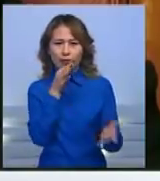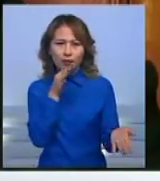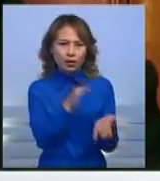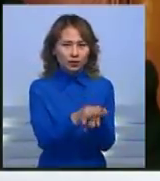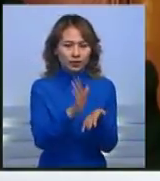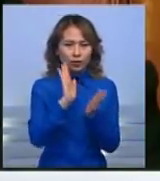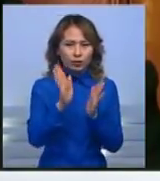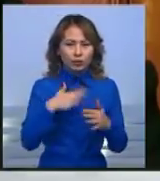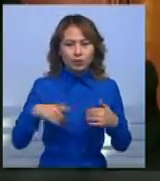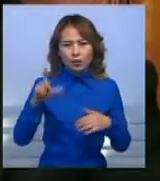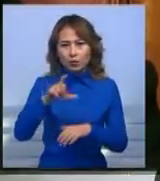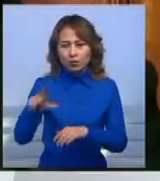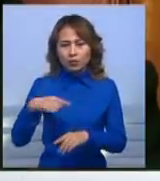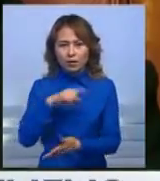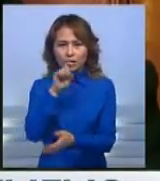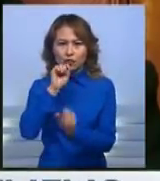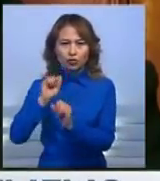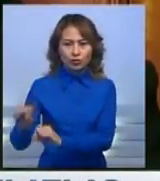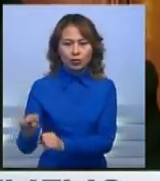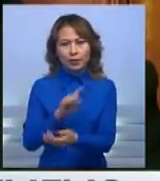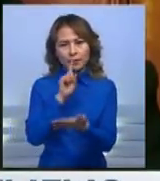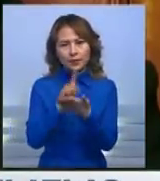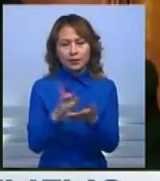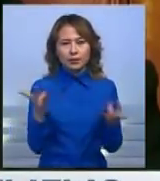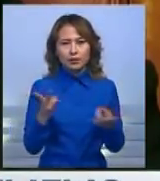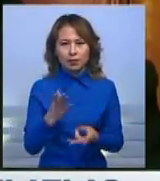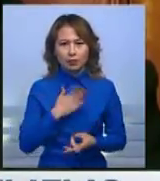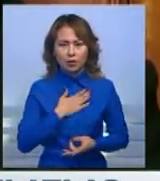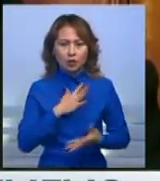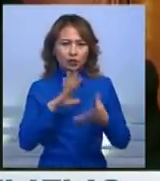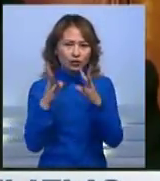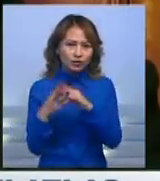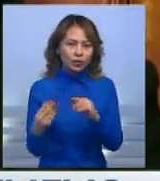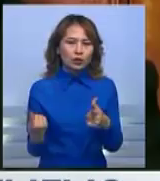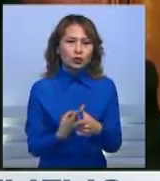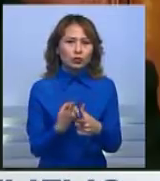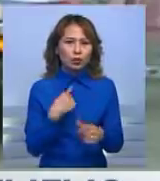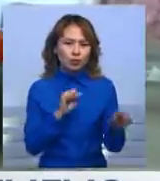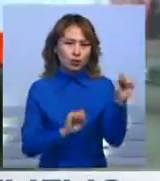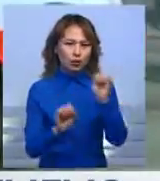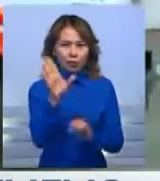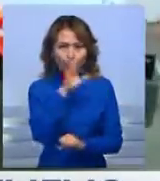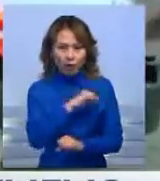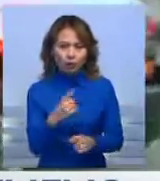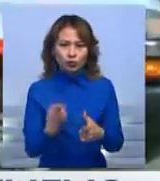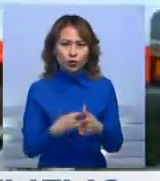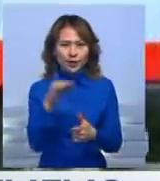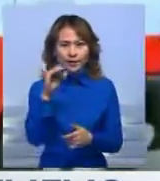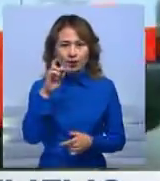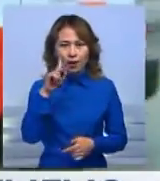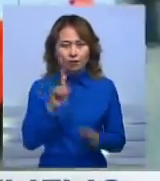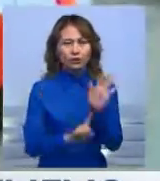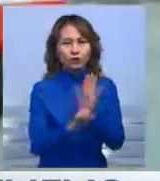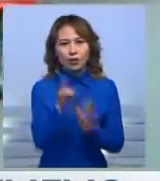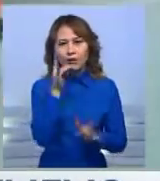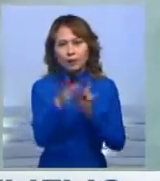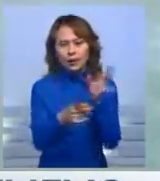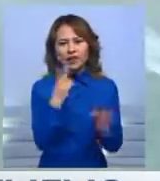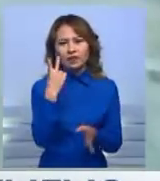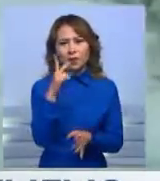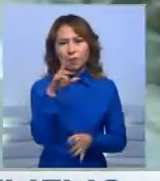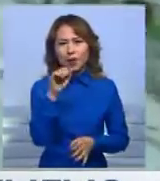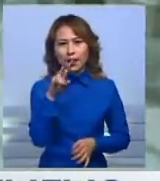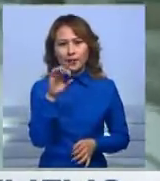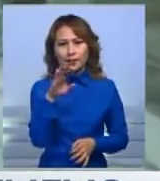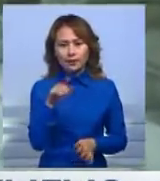Халықты қорғау біздің тікелей міндетіміз. Қарсыласу арқылы біз басқыншылар шабуылынан қорғана аламыз. Израильдік шақтардың соққысынан екі палестиндік